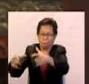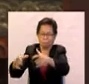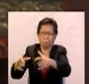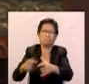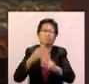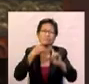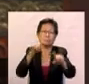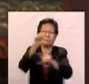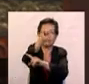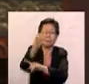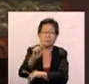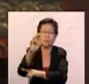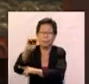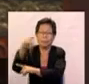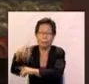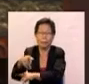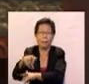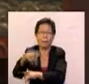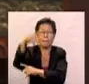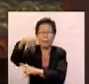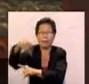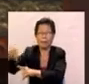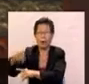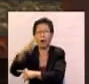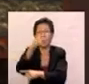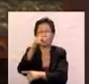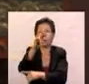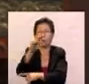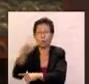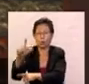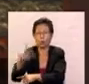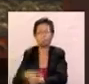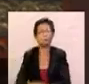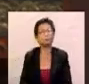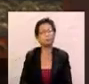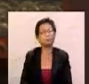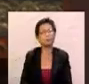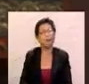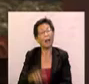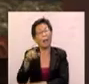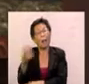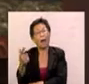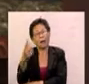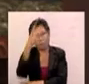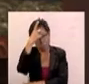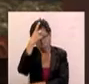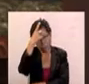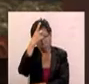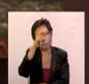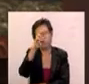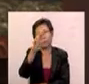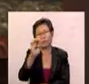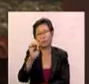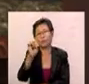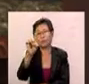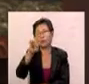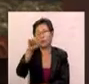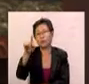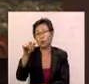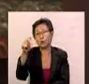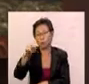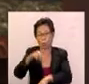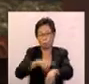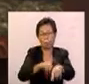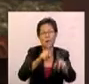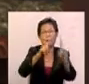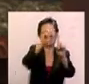Beliau menjawab pertanyaan Ahli Parlimen Permatang Pauh Nurul Izzah Anwar. Dalam perkembangan lain, Datuk Seri Muhammad Rizwan menjelaskan bagi tempoh